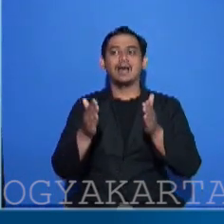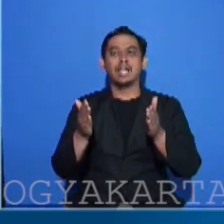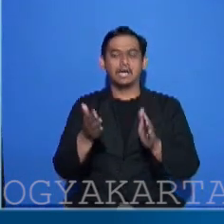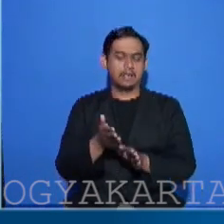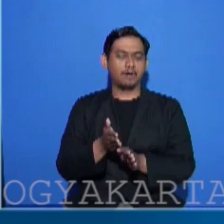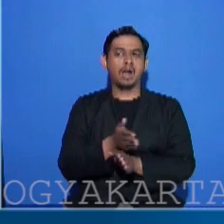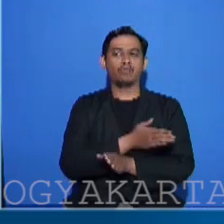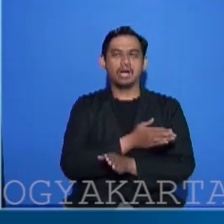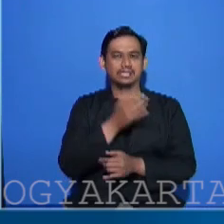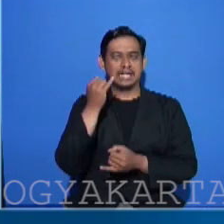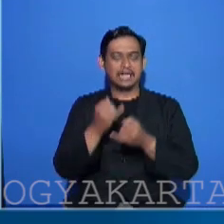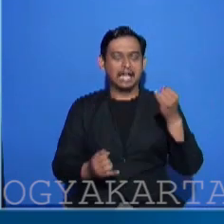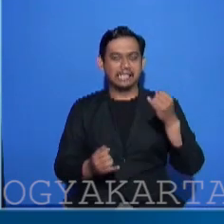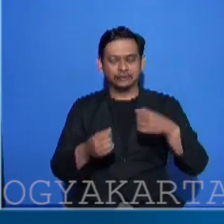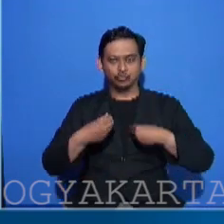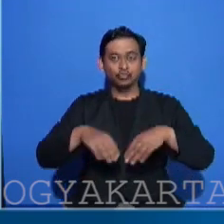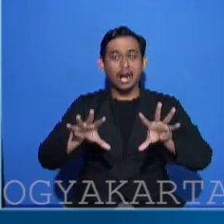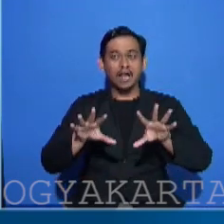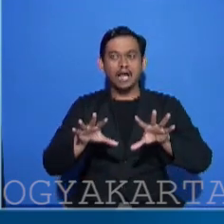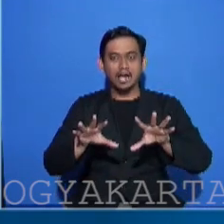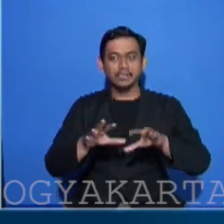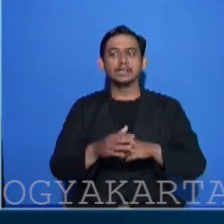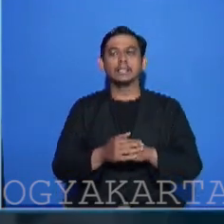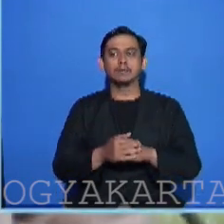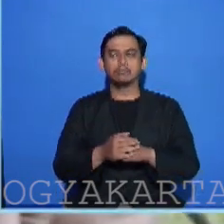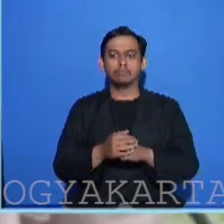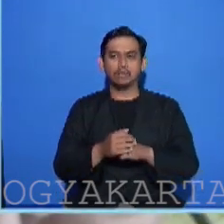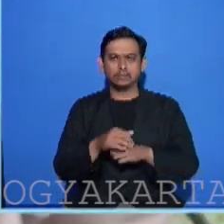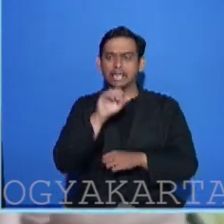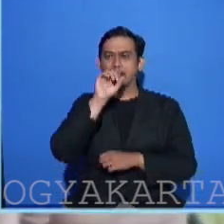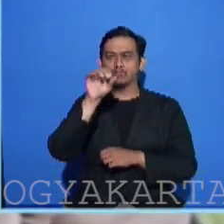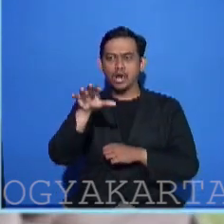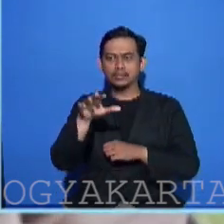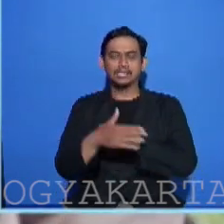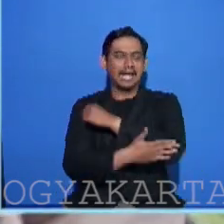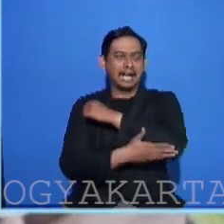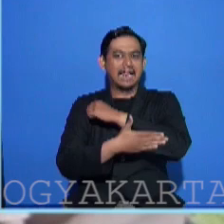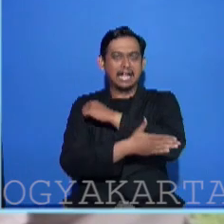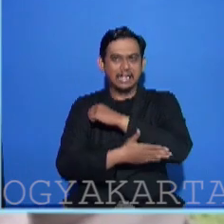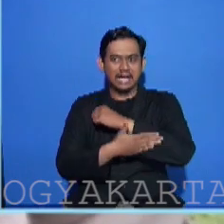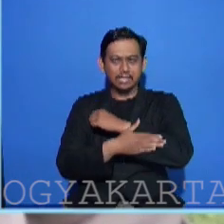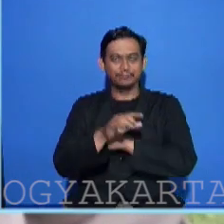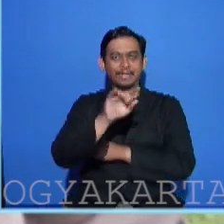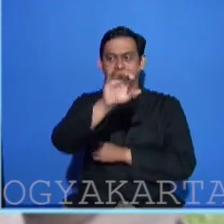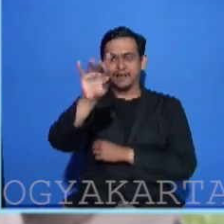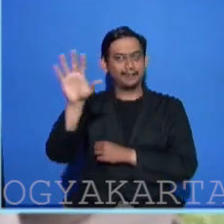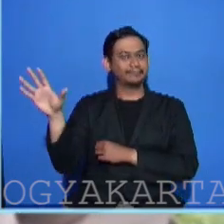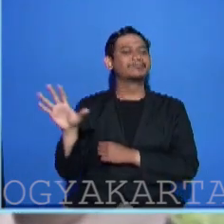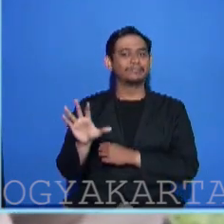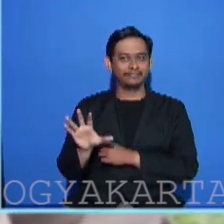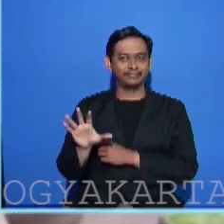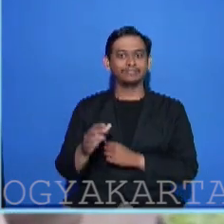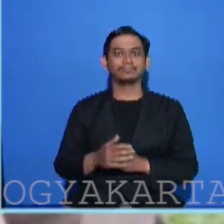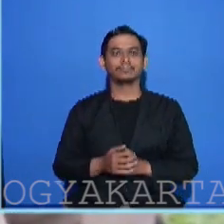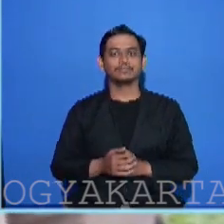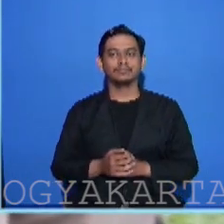makan marketnya udah tembus ke Singapura dan lain-lain ini pertanda baik untuk kita dan saya komit dengan Pak